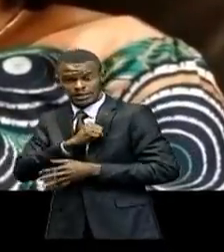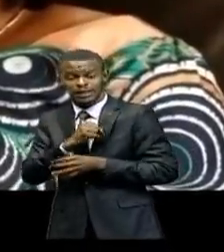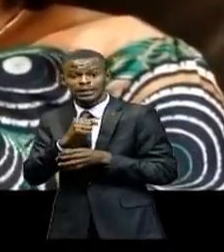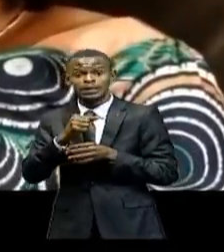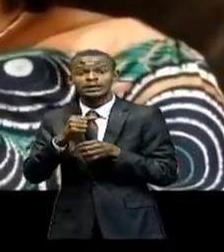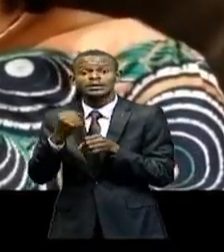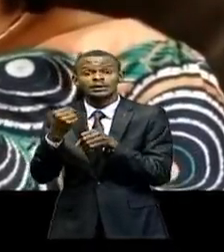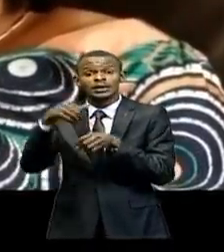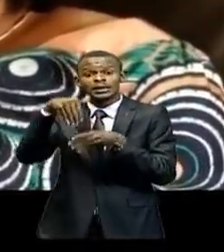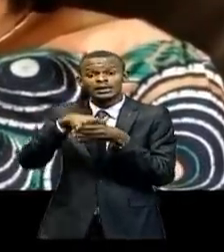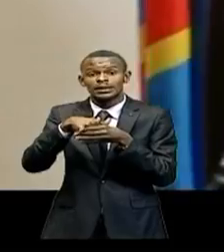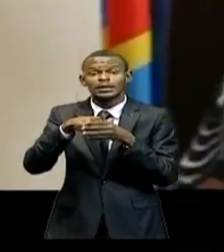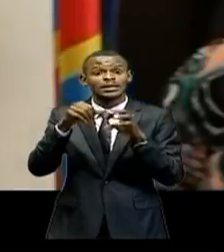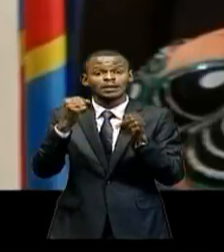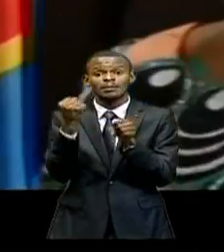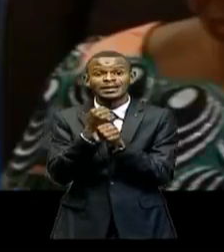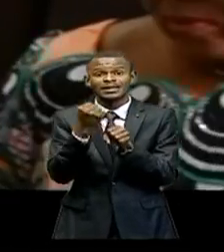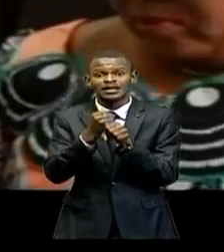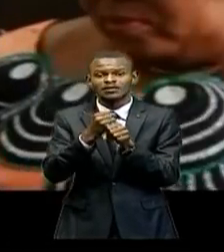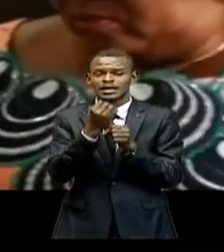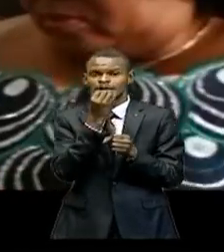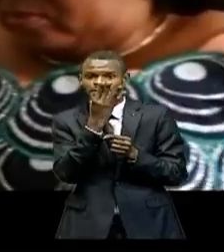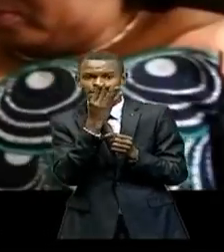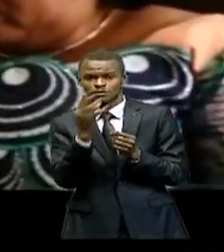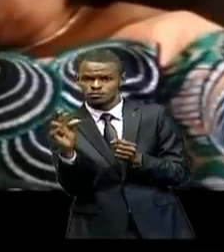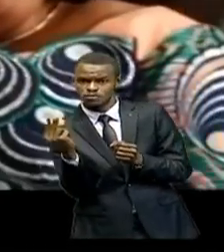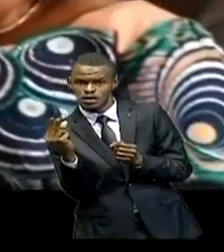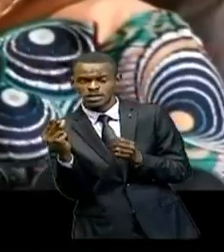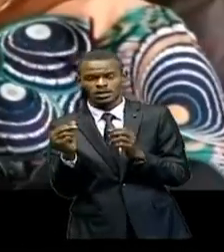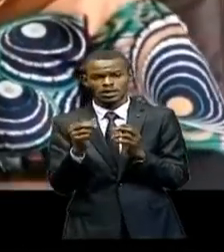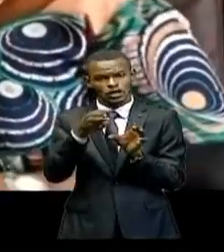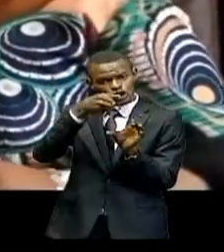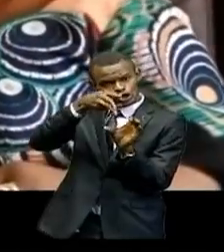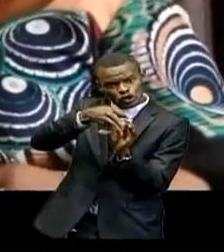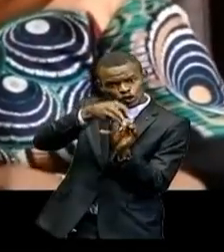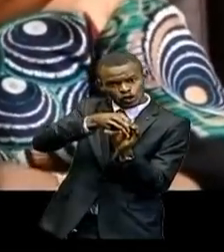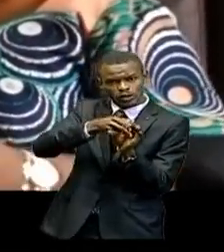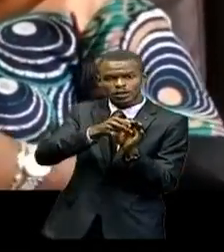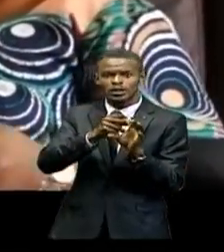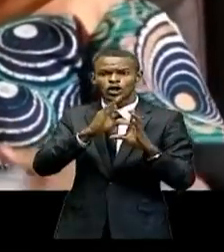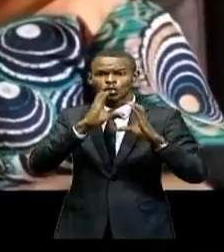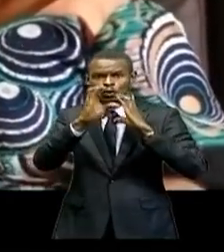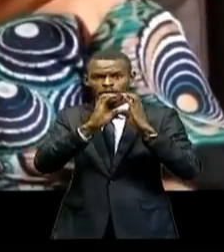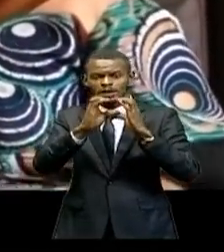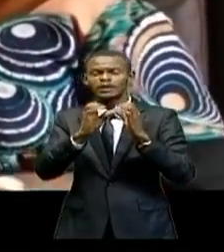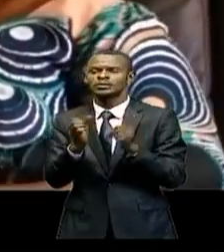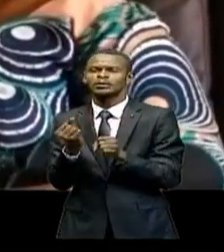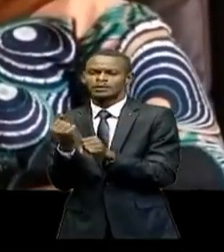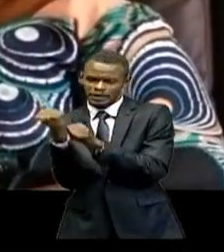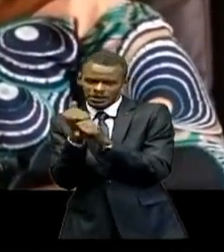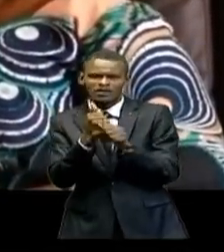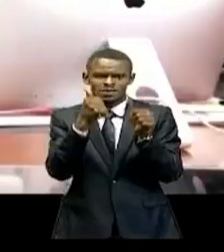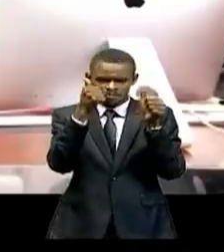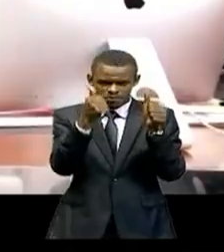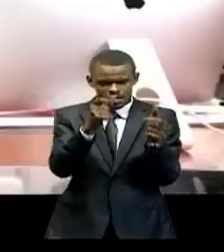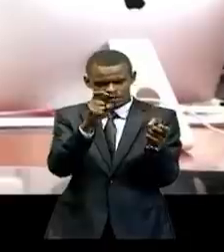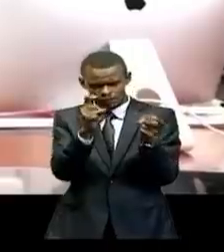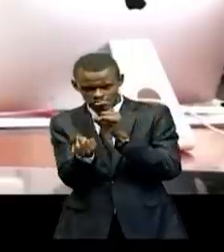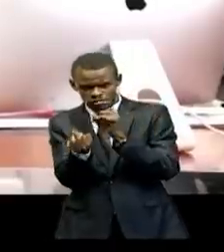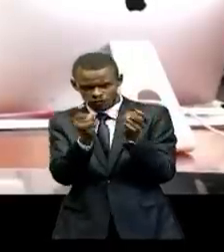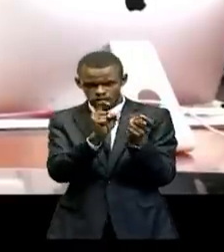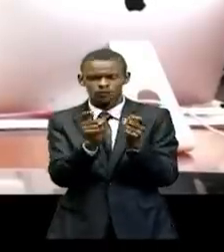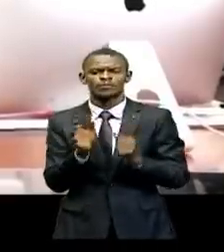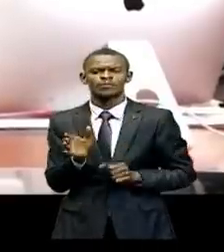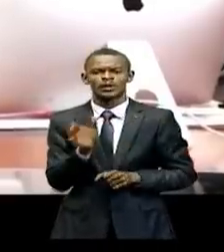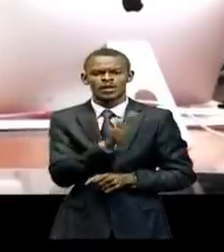etc., en vue de booster les recettes par les efforts de service. Les réajustements du salaire